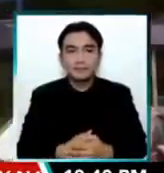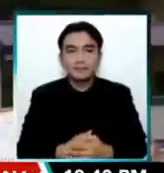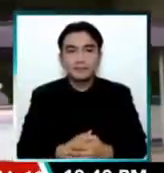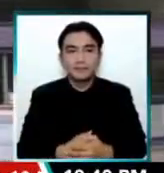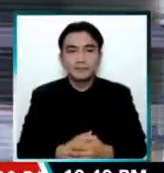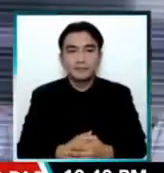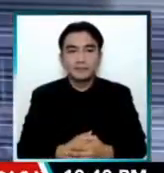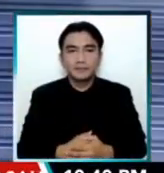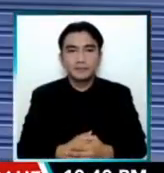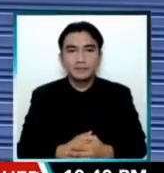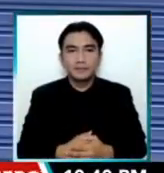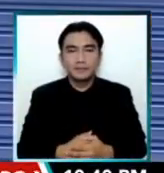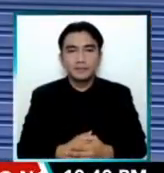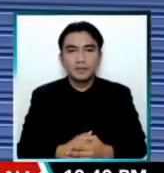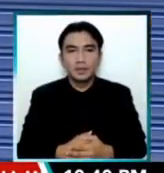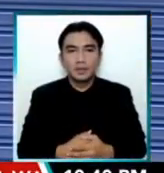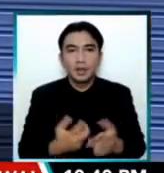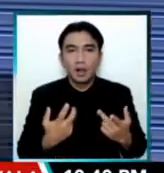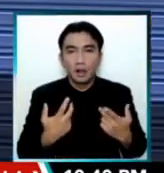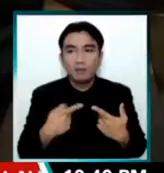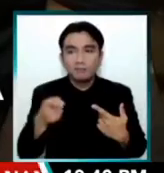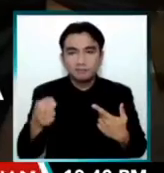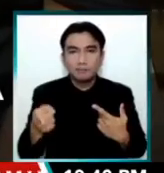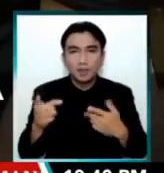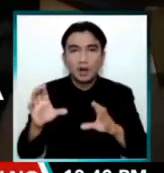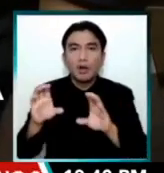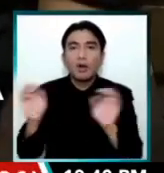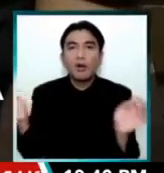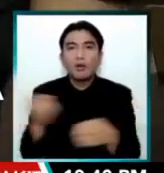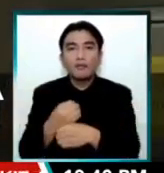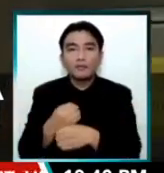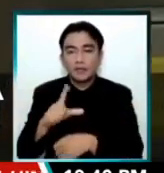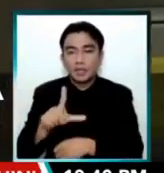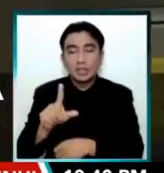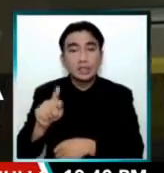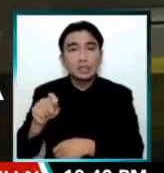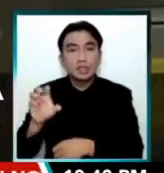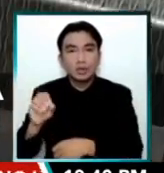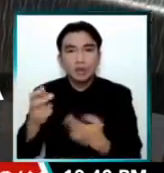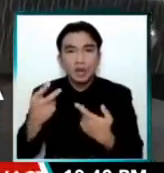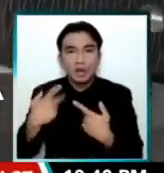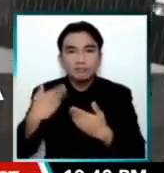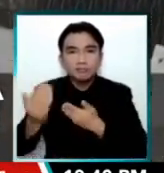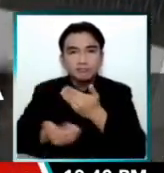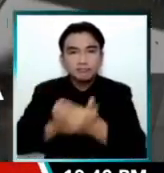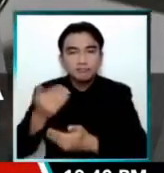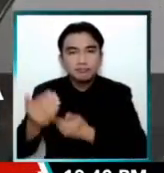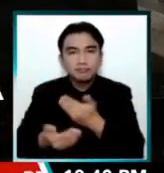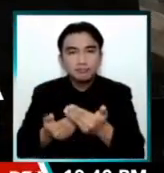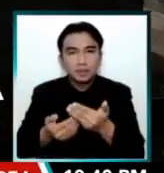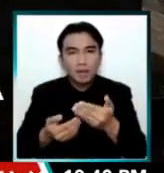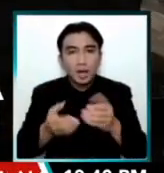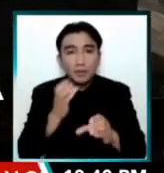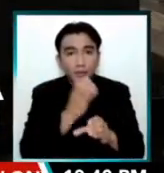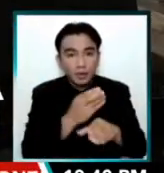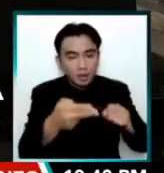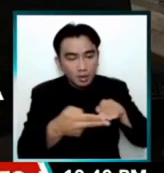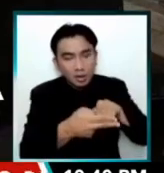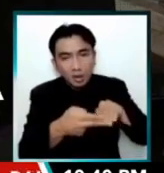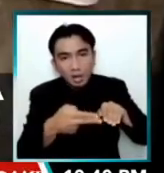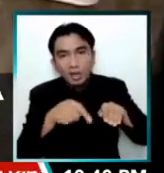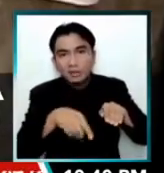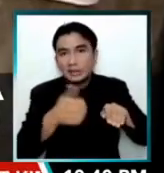Sa plate printing office ng Land Transportation Office o LTO, ginagawa ang mga plaka ng mga kotse, truck at motorsiklo.